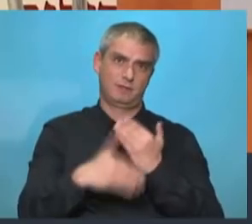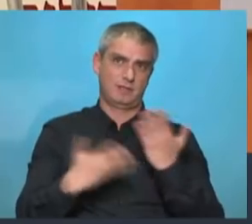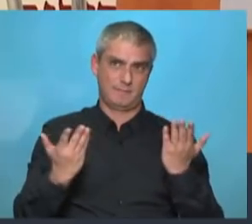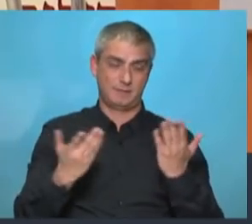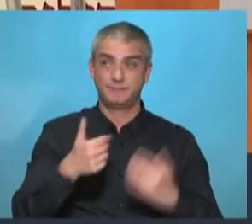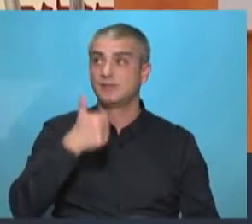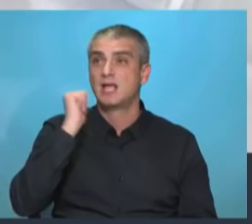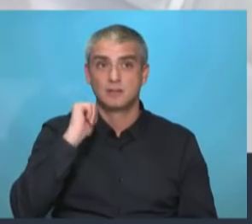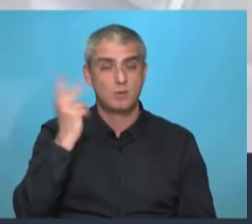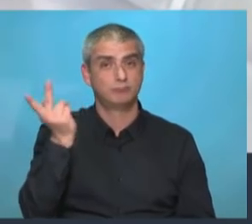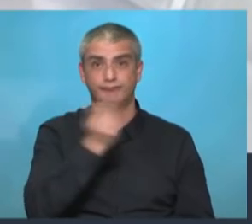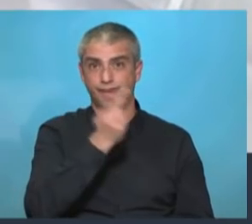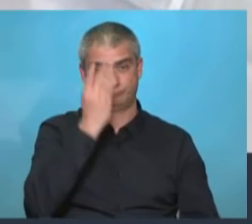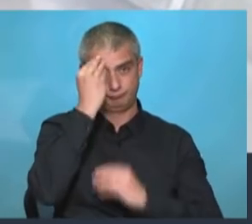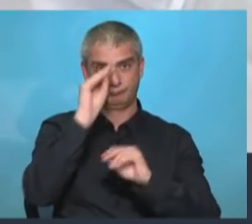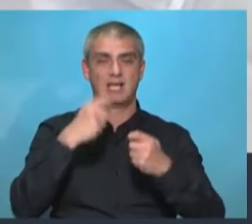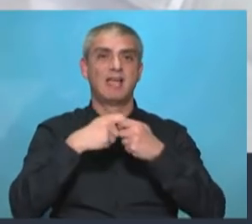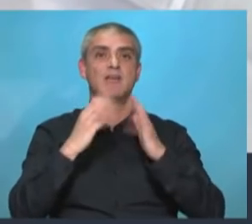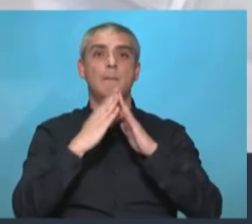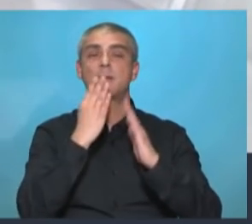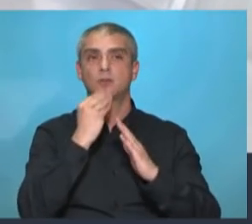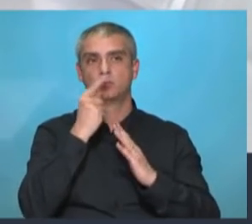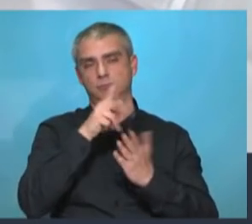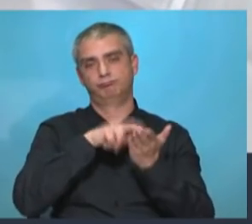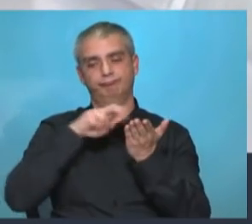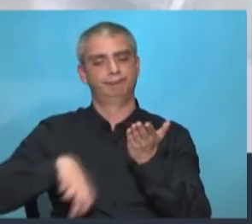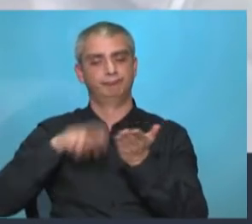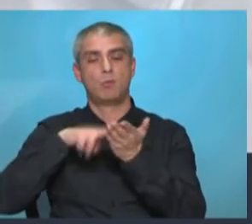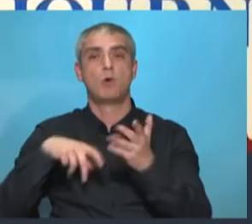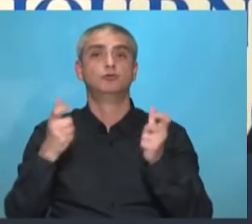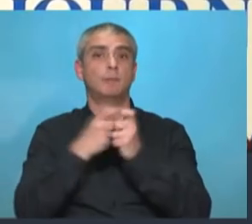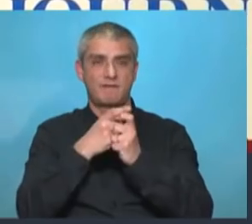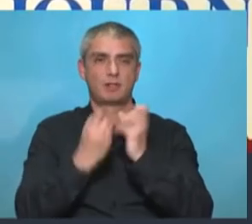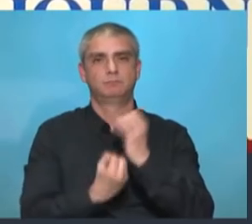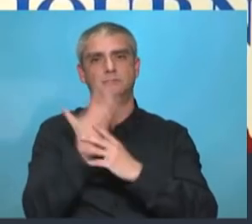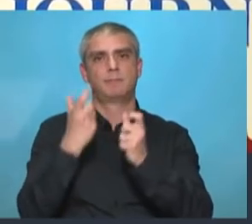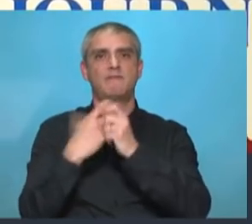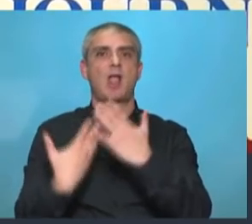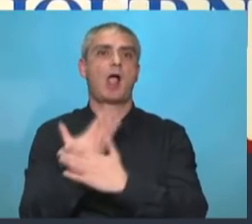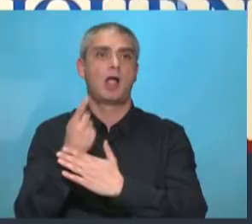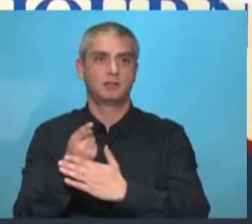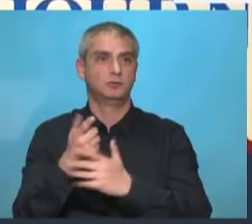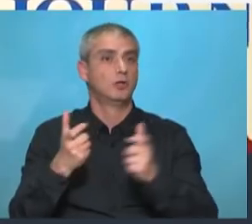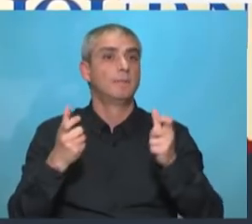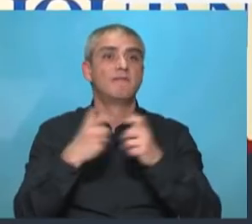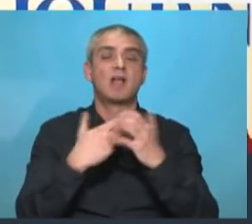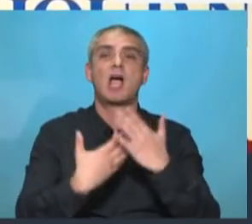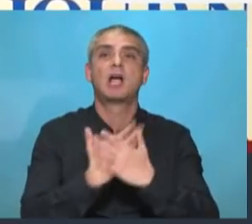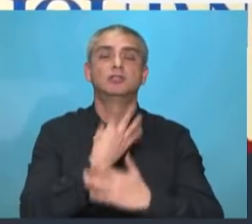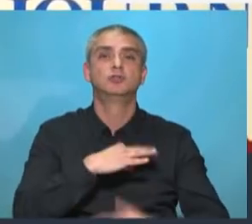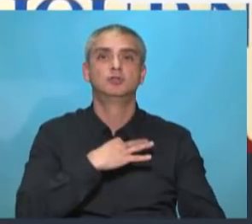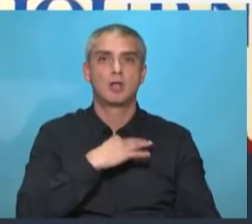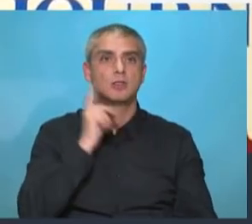אתמול הודיעו בנט ושקד לחברי הבית היהודי כי הם פורשים מהמפלגה ומקימים מפלגה חדשה. המפלגה החדשה